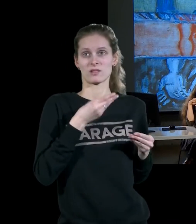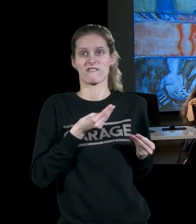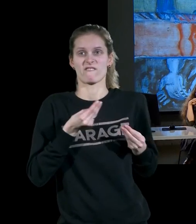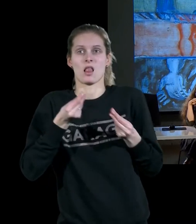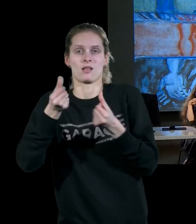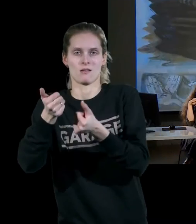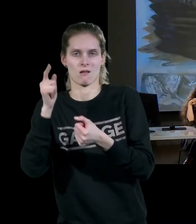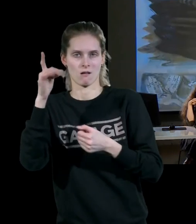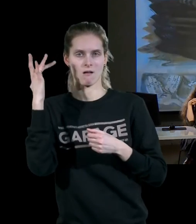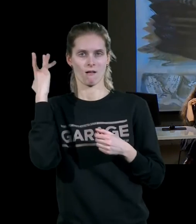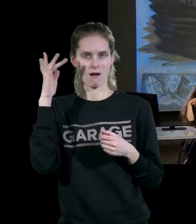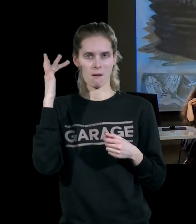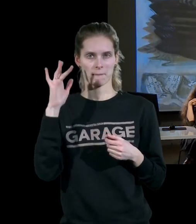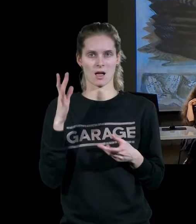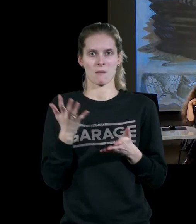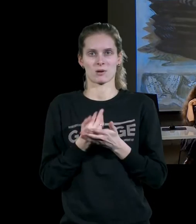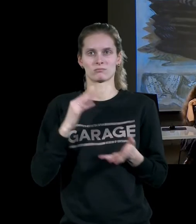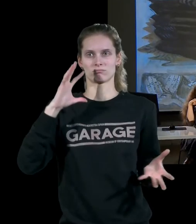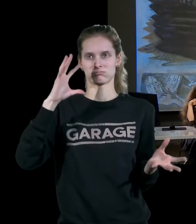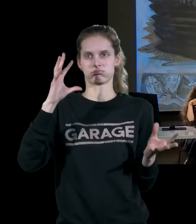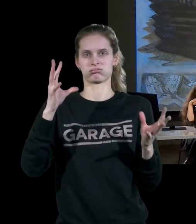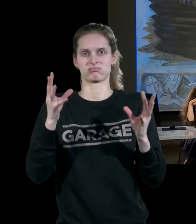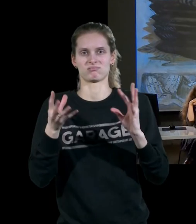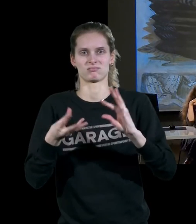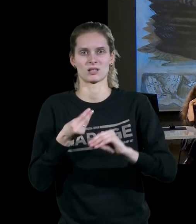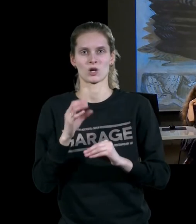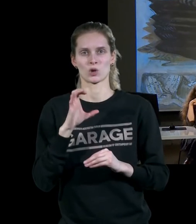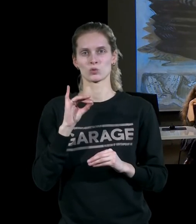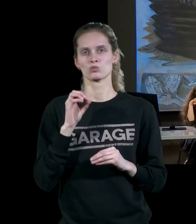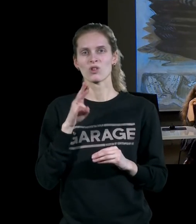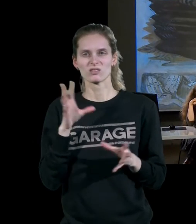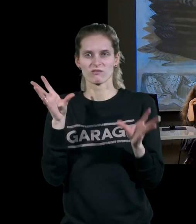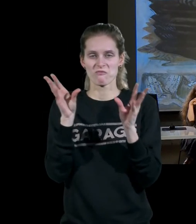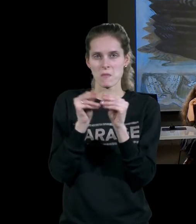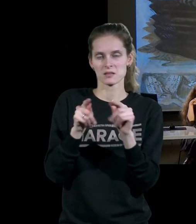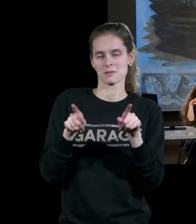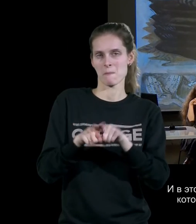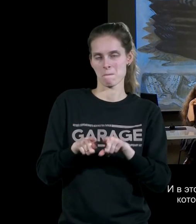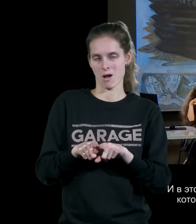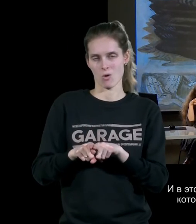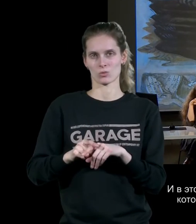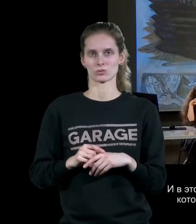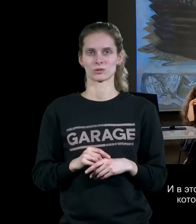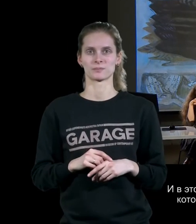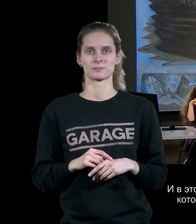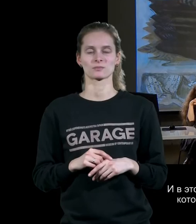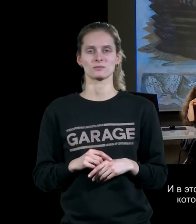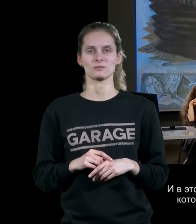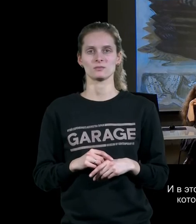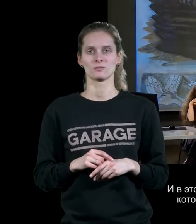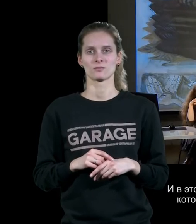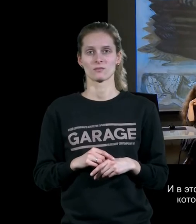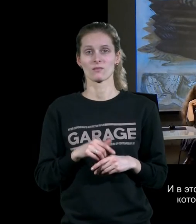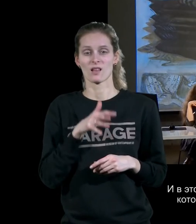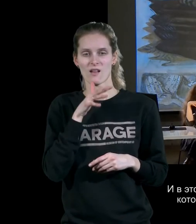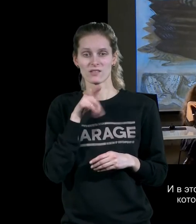сплавленный с некими условно-античными сюжетами, пока там есть сюжеты, которые можно опознавать. И в это время